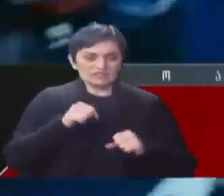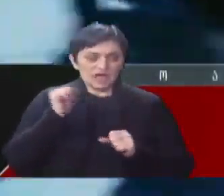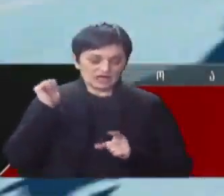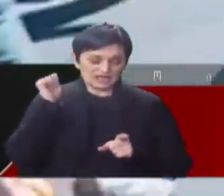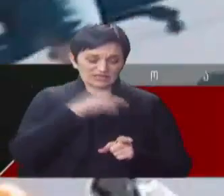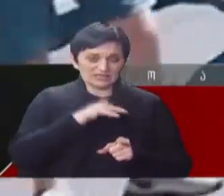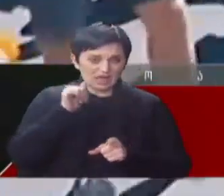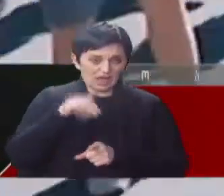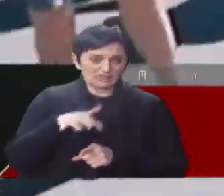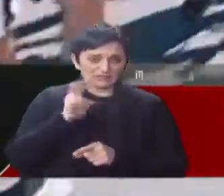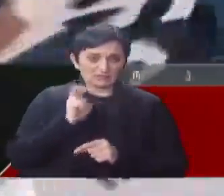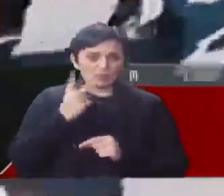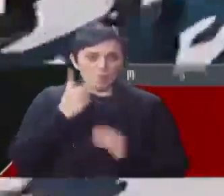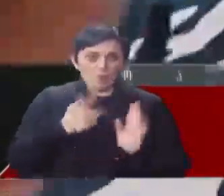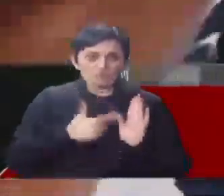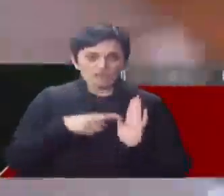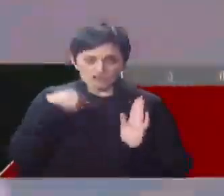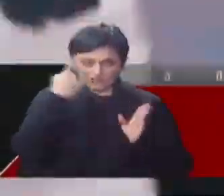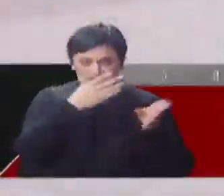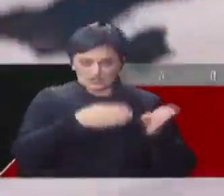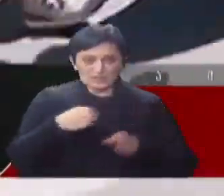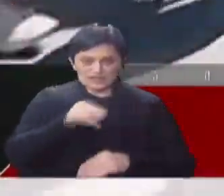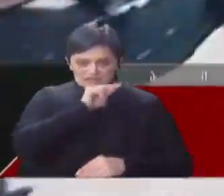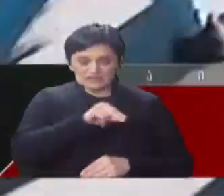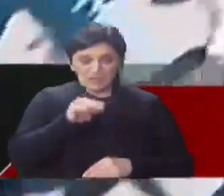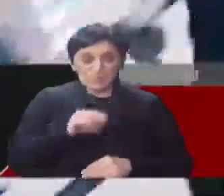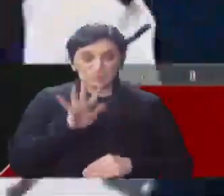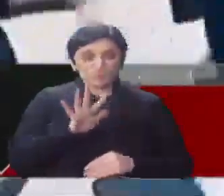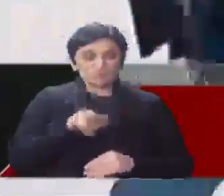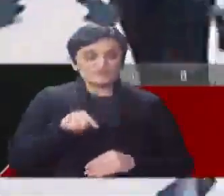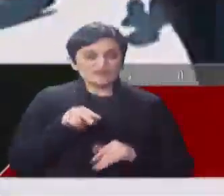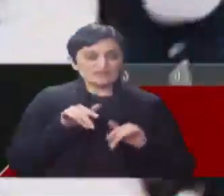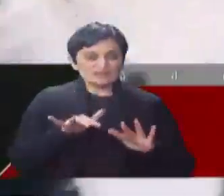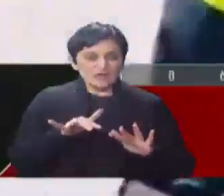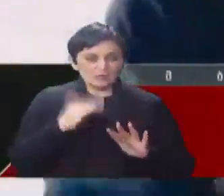თბილისის საქალაქო სასამართლომ 27 პირით ცნო დამნაშავედ. 5 ივლისის საქმე სულ